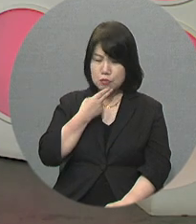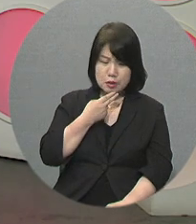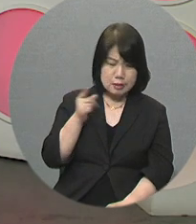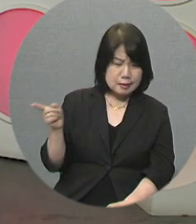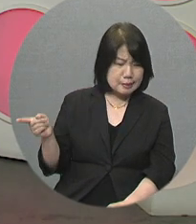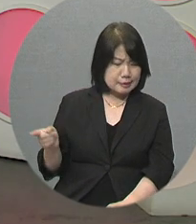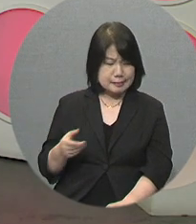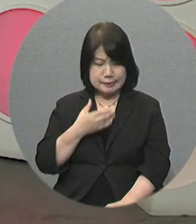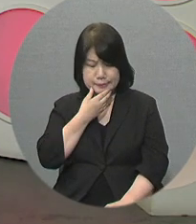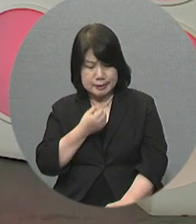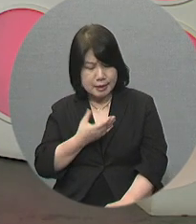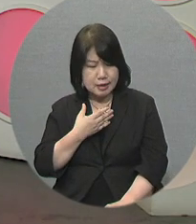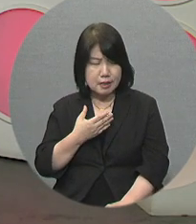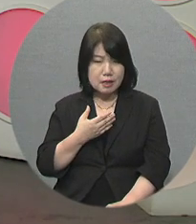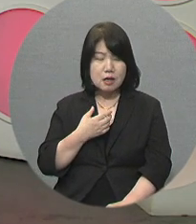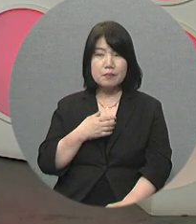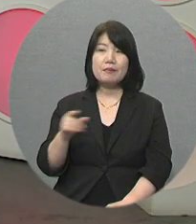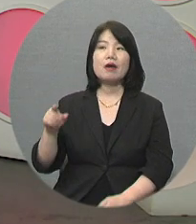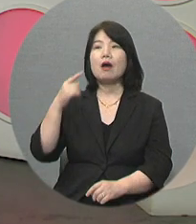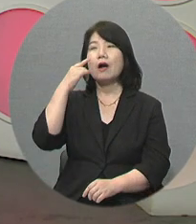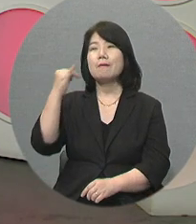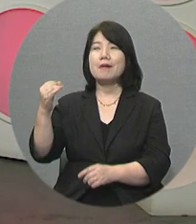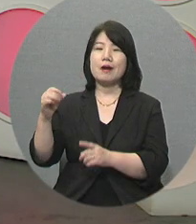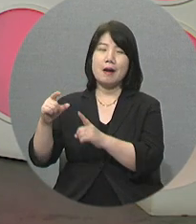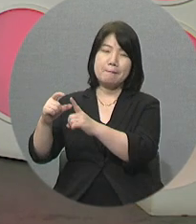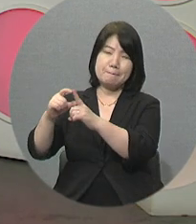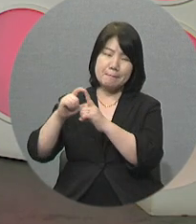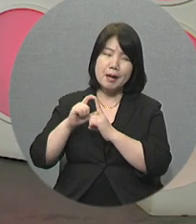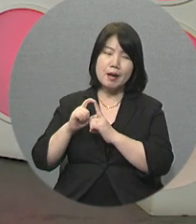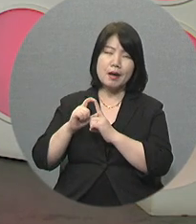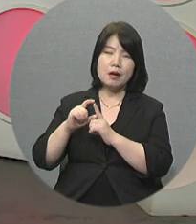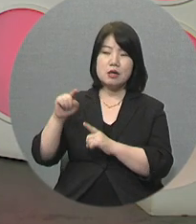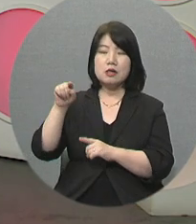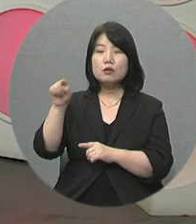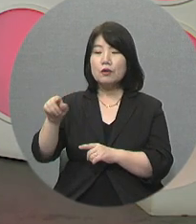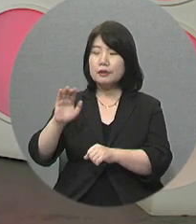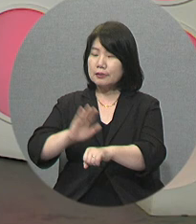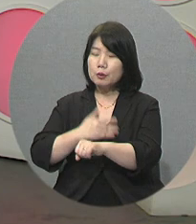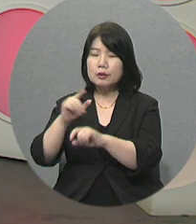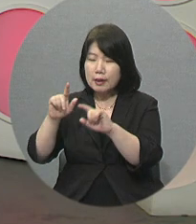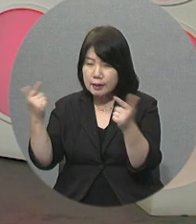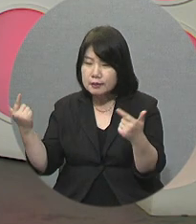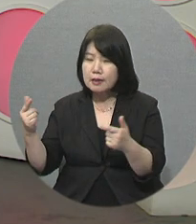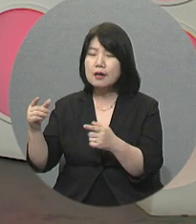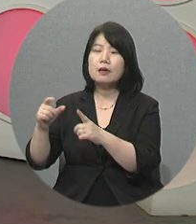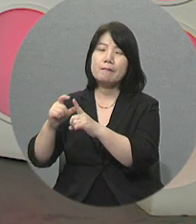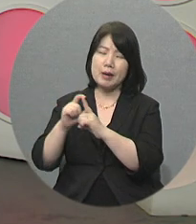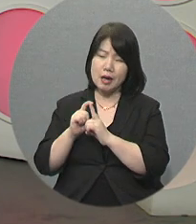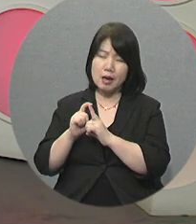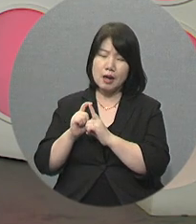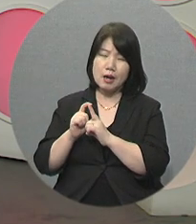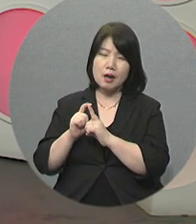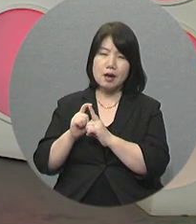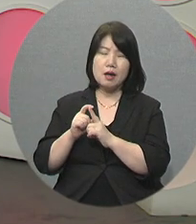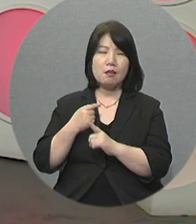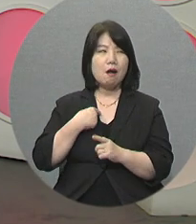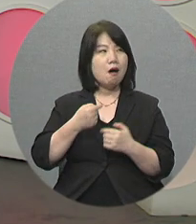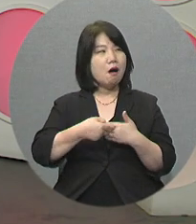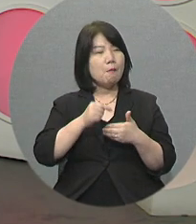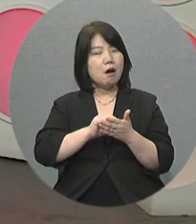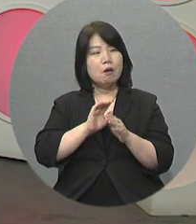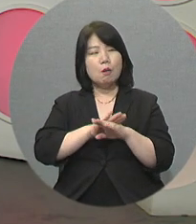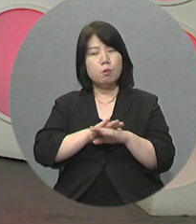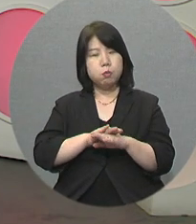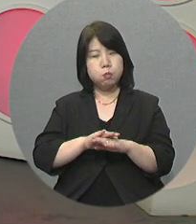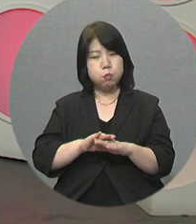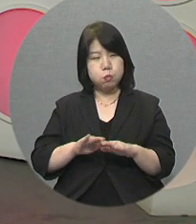생각했는데, 어머니가 이렇게 그 한마디를 해주시니까 그냥, 자기가 이렇게 스르르 녹는 거죠. 그렇죠, 그렇죠. 느꼈던